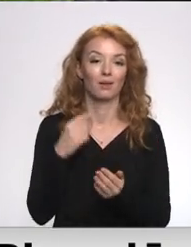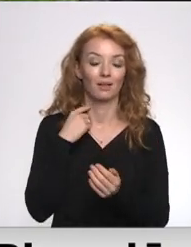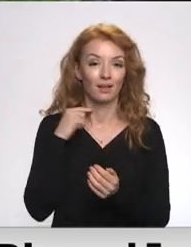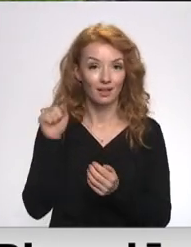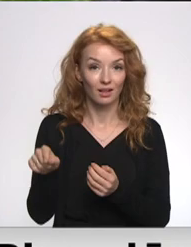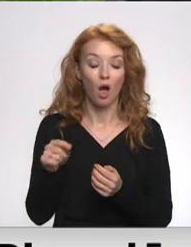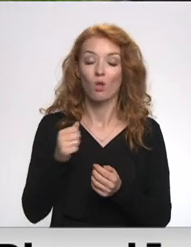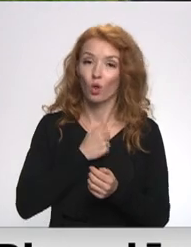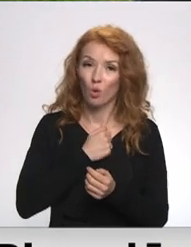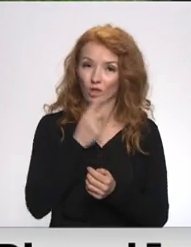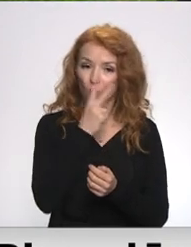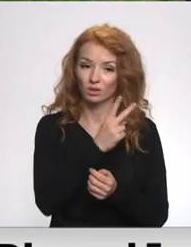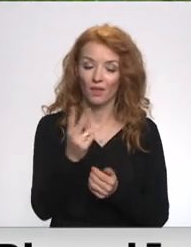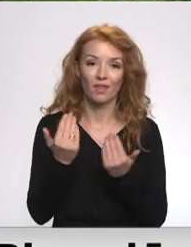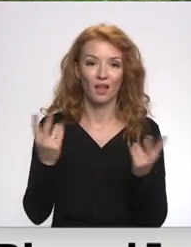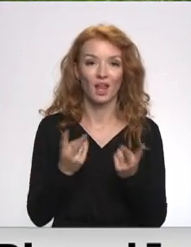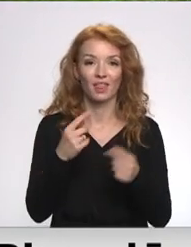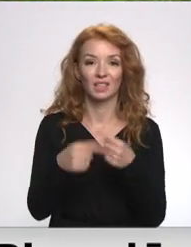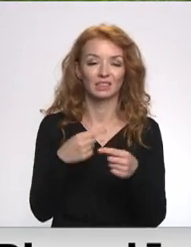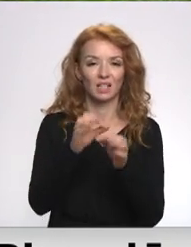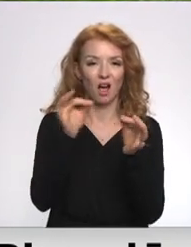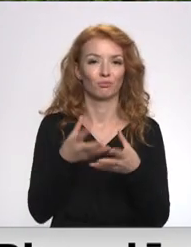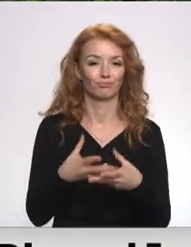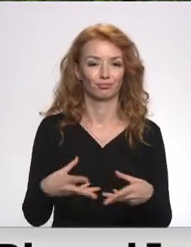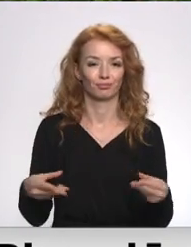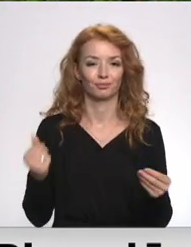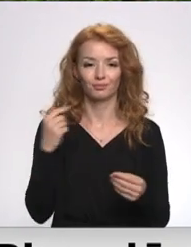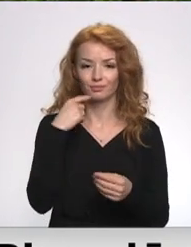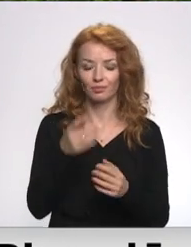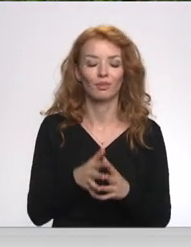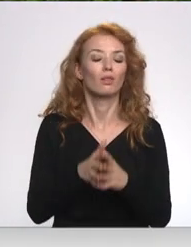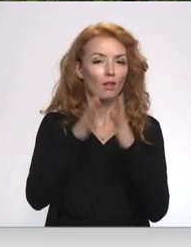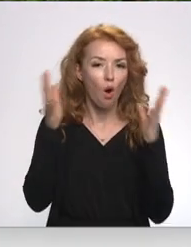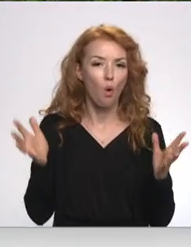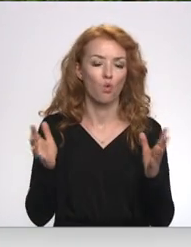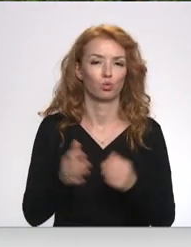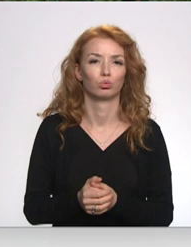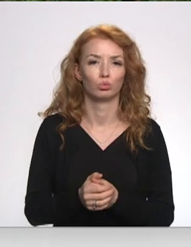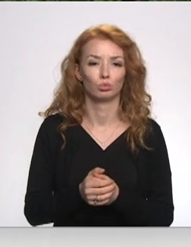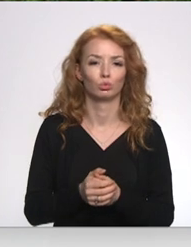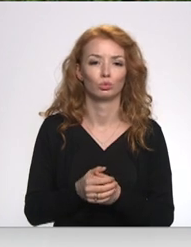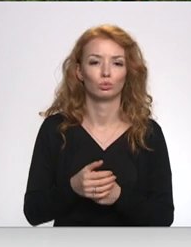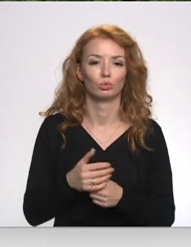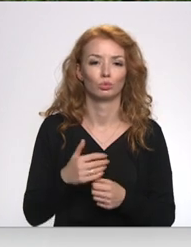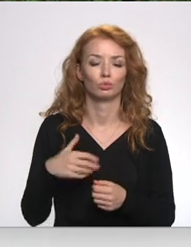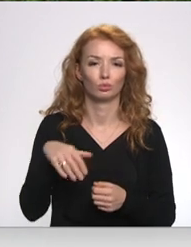un ar nožēlu raugās, ka šodien tradīcijas izzudušas. Daudz ko mums šajā